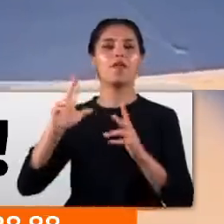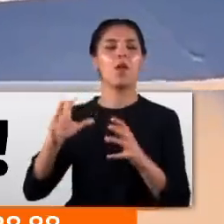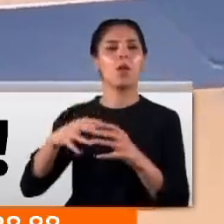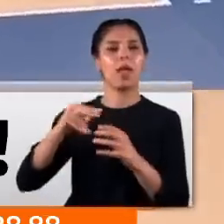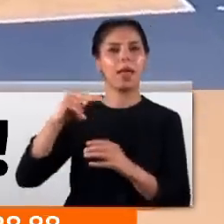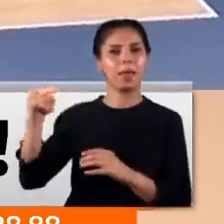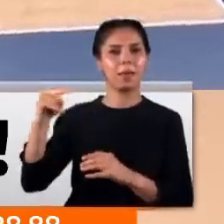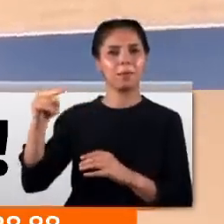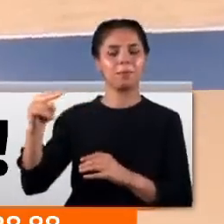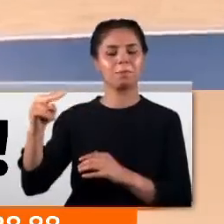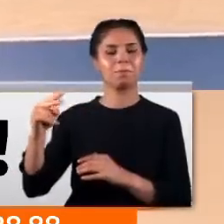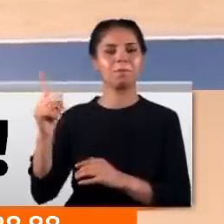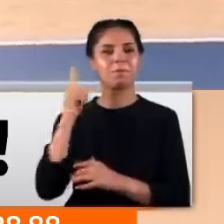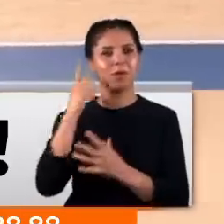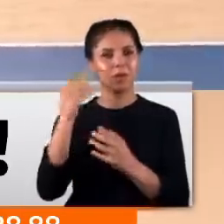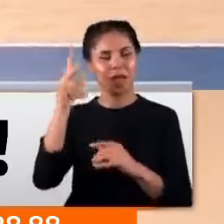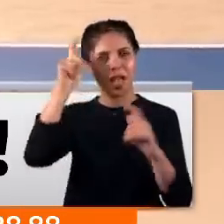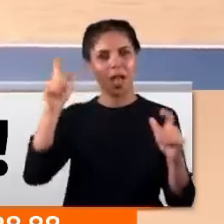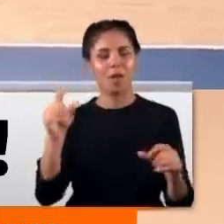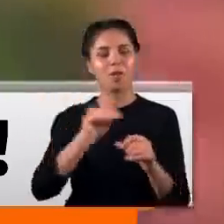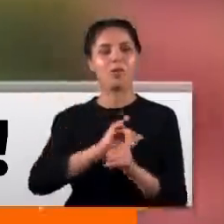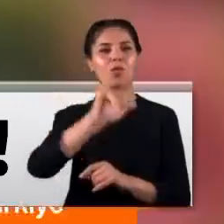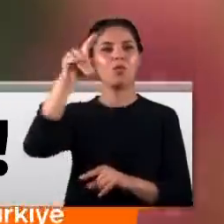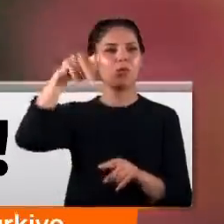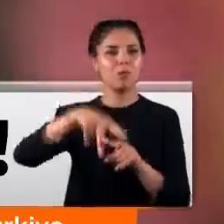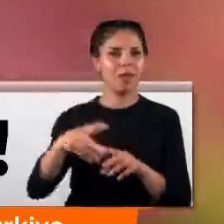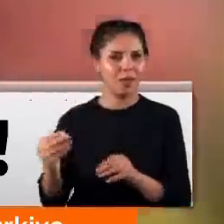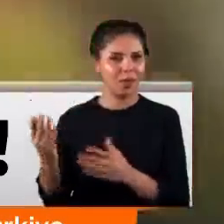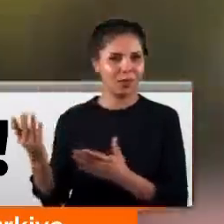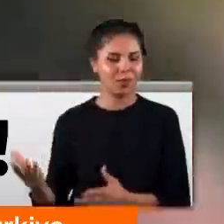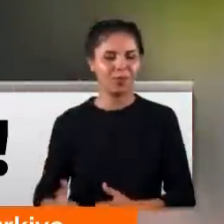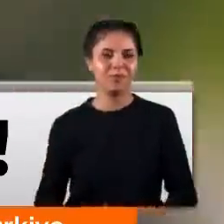takımı destan yazdığı Amerika'dan Uçağa bindi